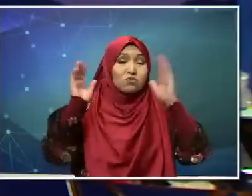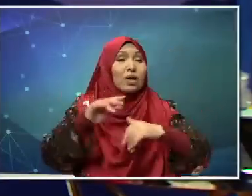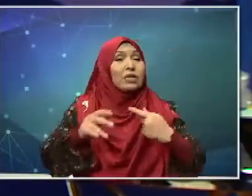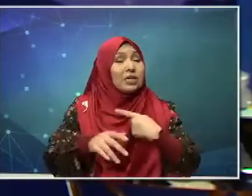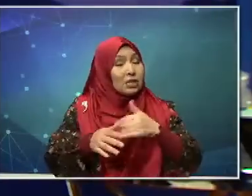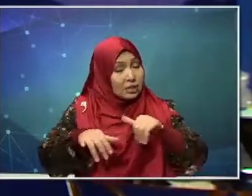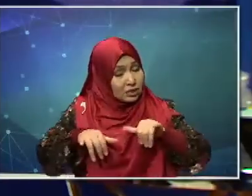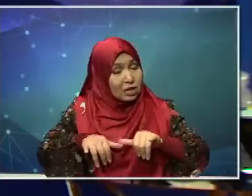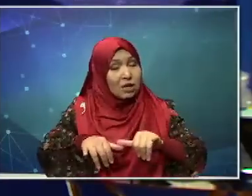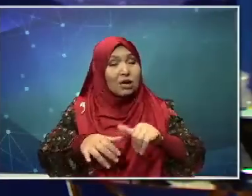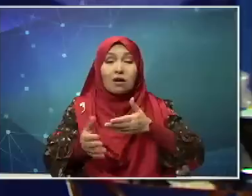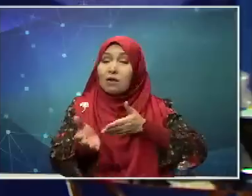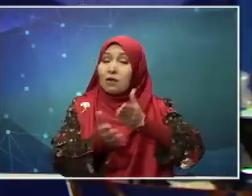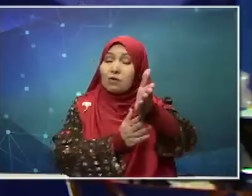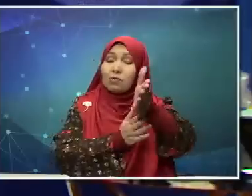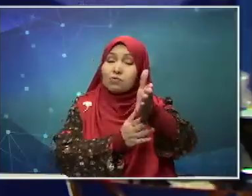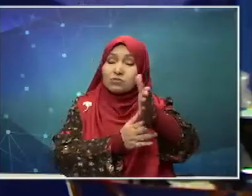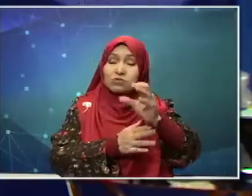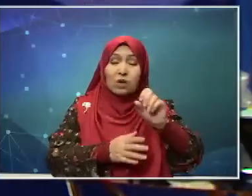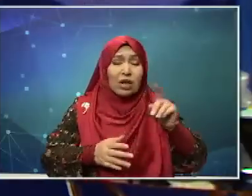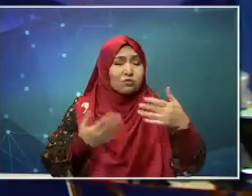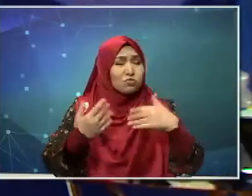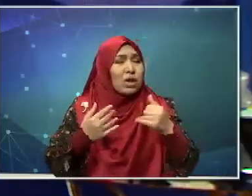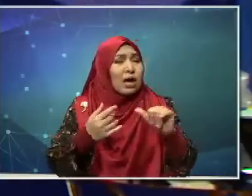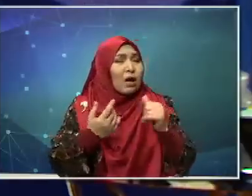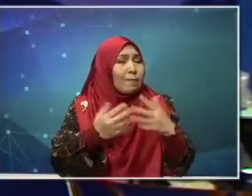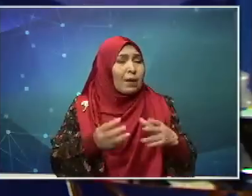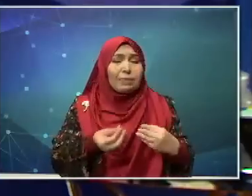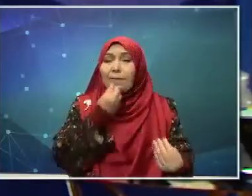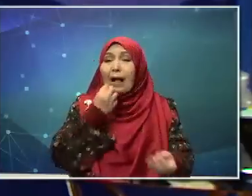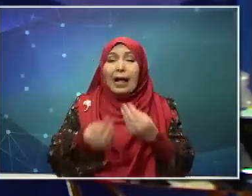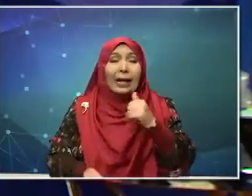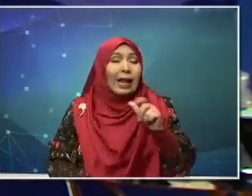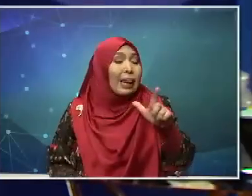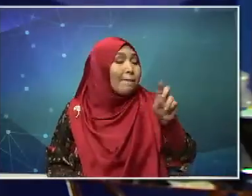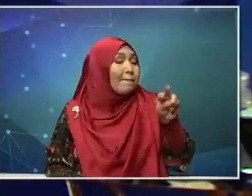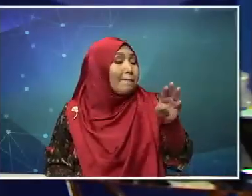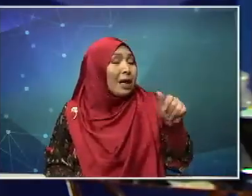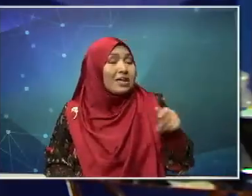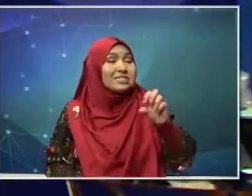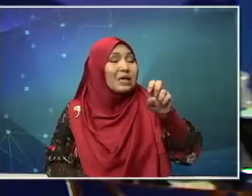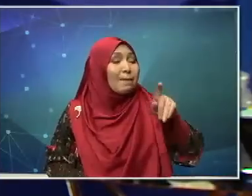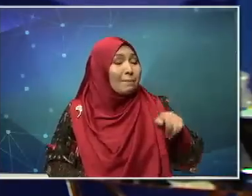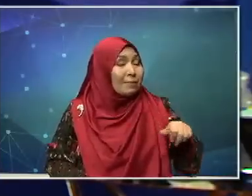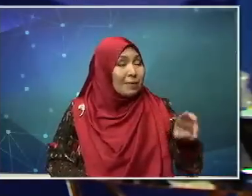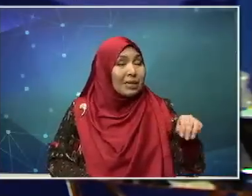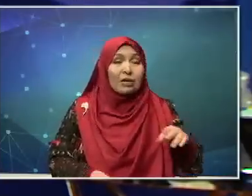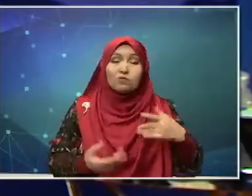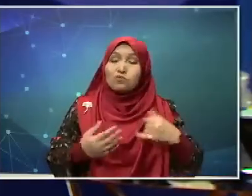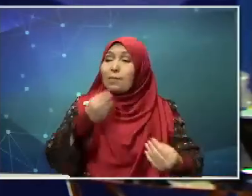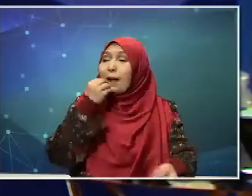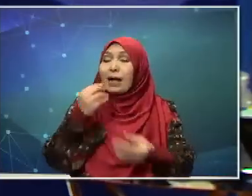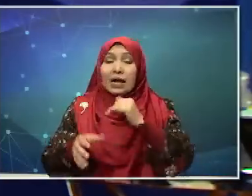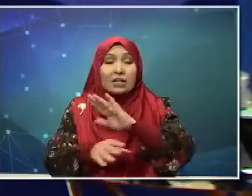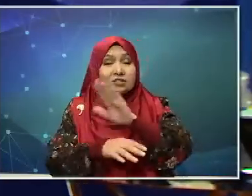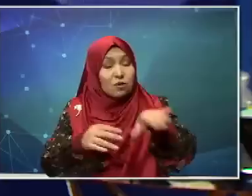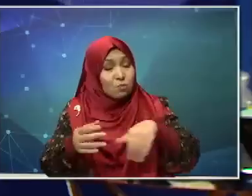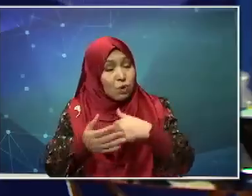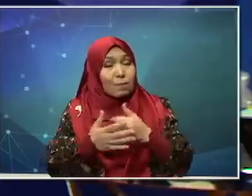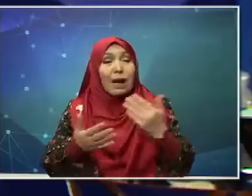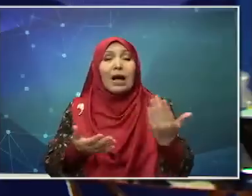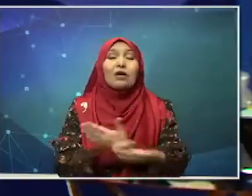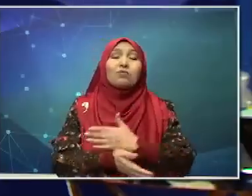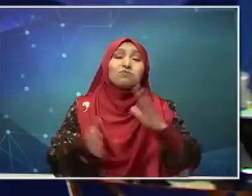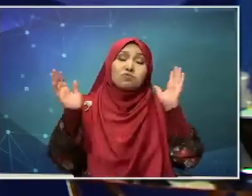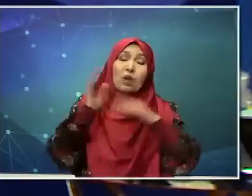saja solid ya bukannya nggak lupa bagi-bagi makan semprit sebagainya Restu tak semudah makan nih solehah